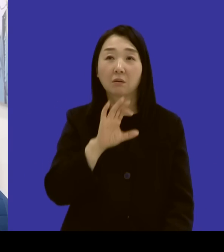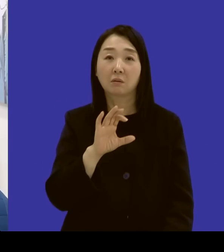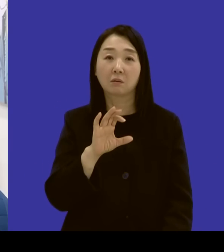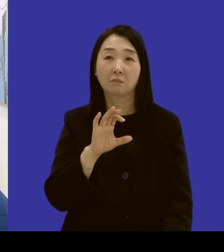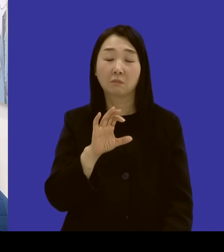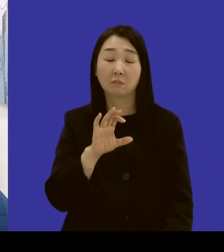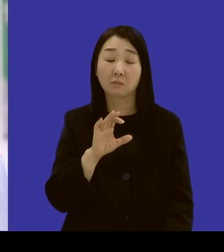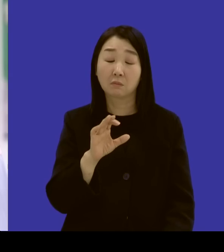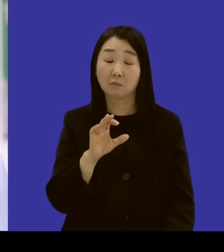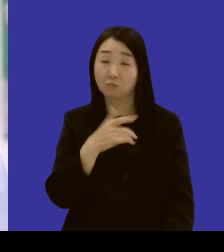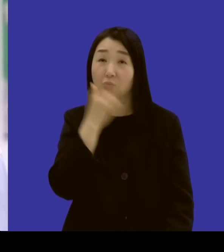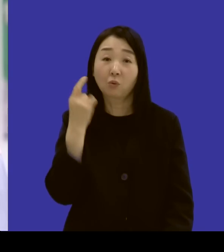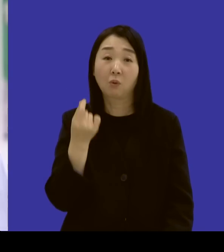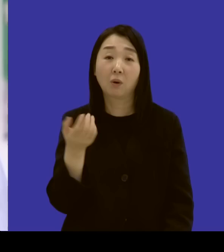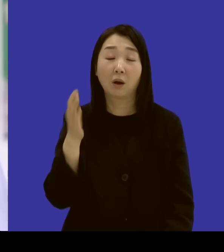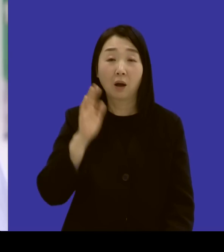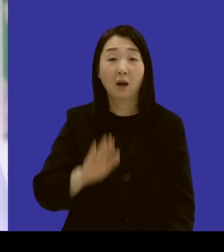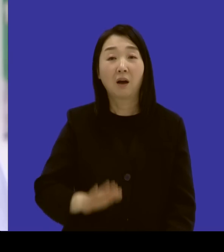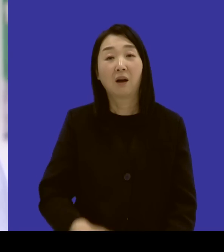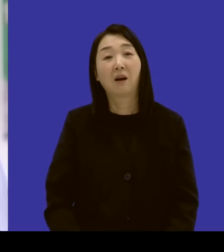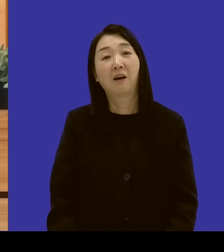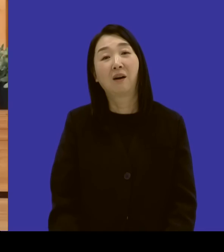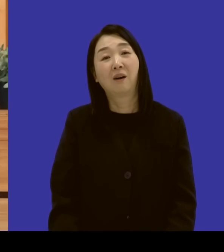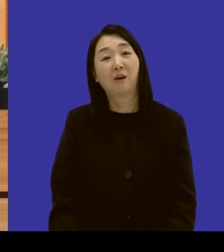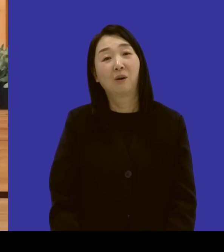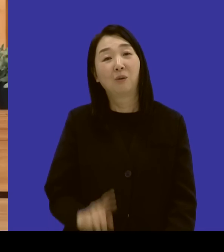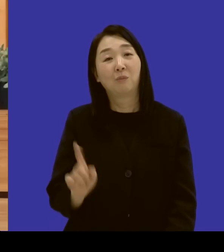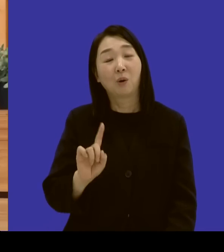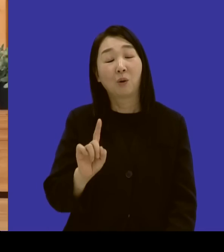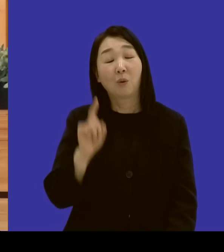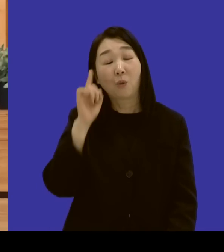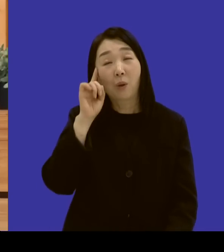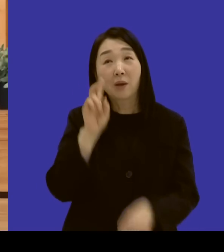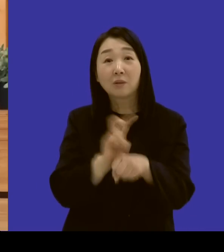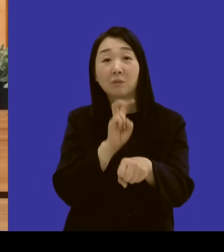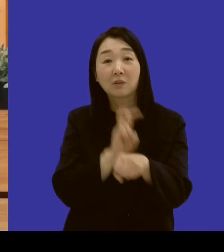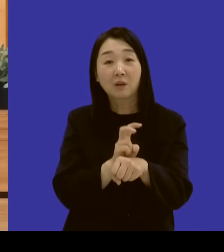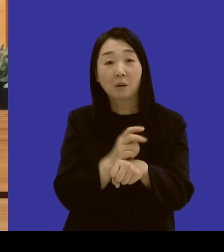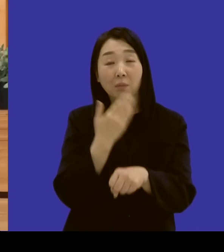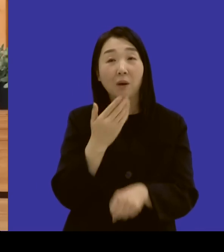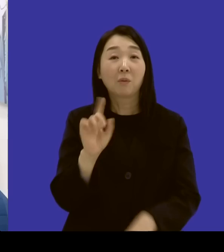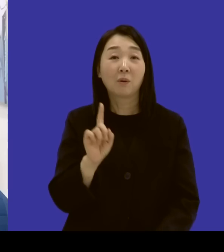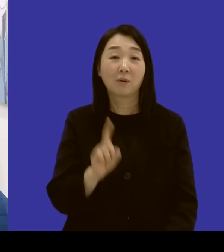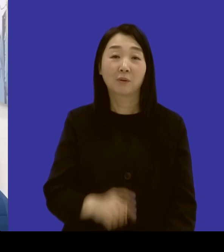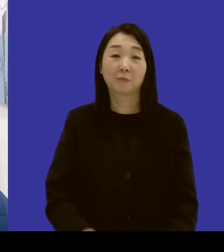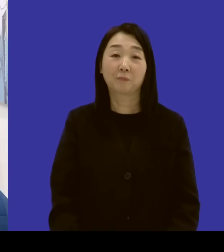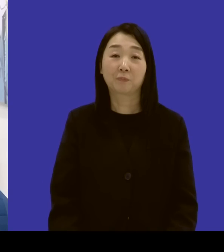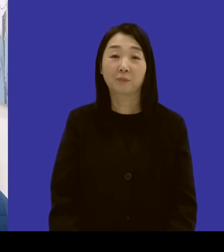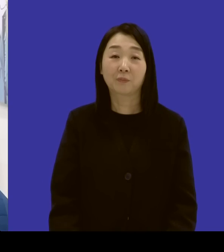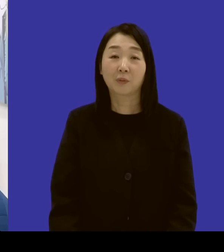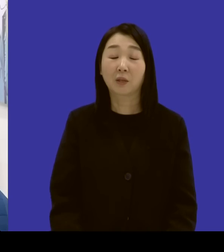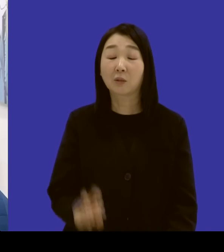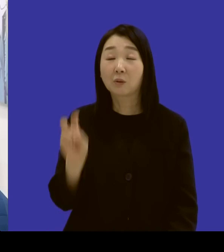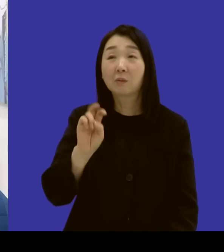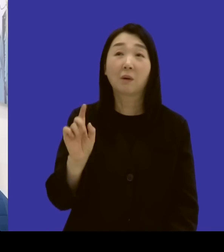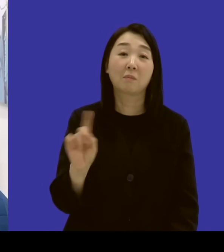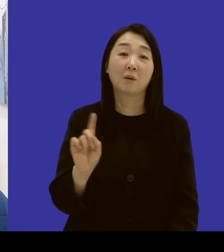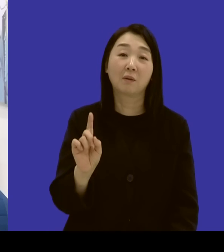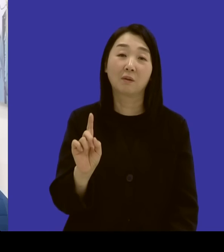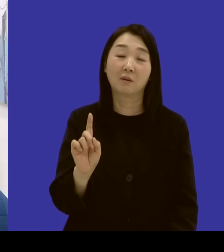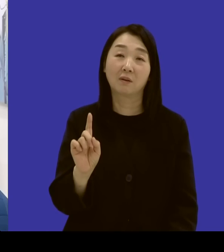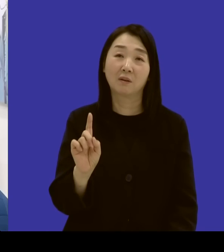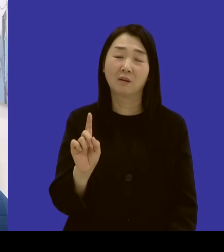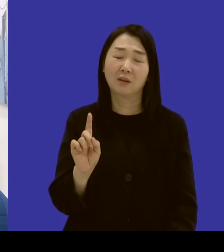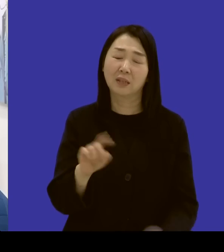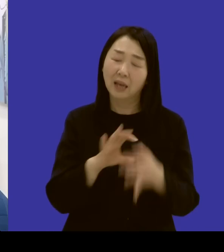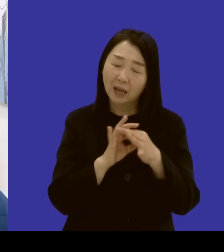임천지 20시간 연습하던데잖아요. 왜요? 20시간. 왜 그래? 이렇게 잘하는데 뭐. 계속 음악이라는 건 그러니까